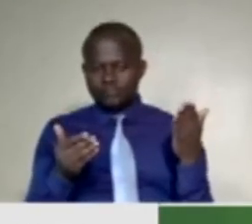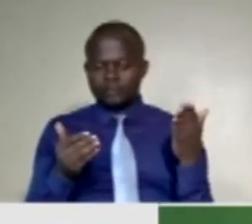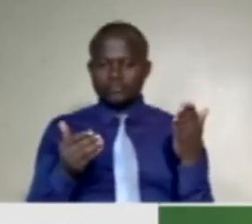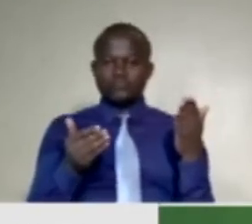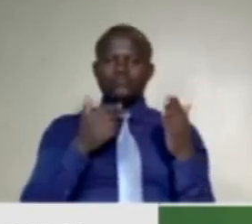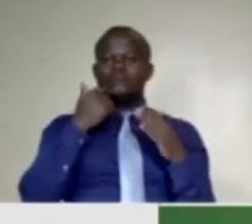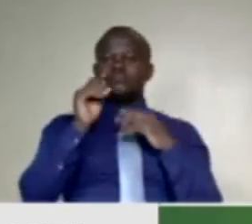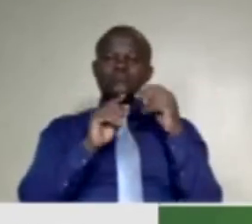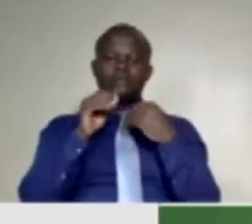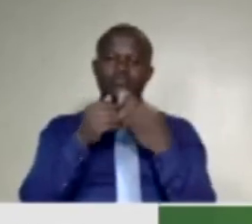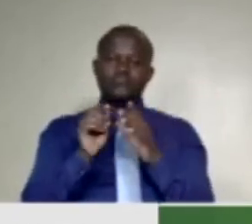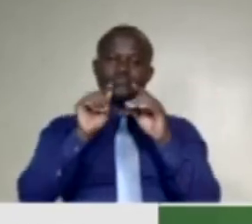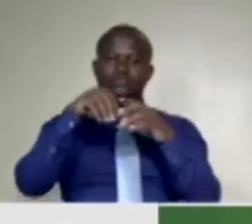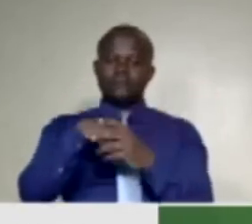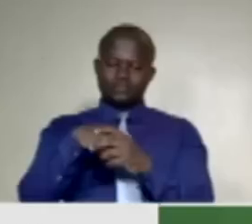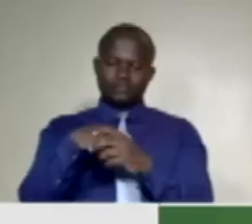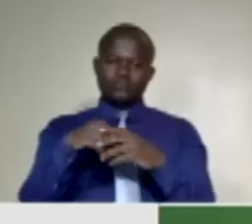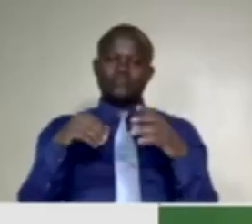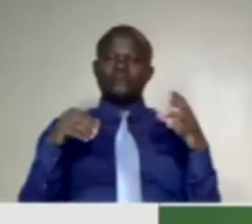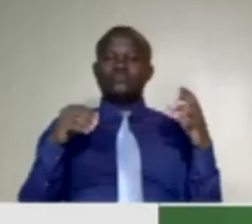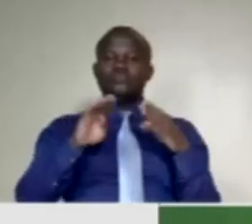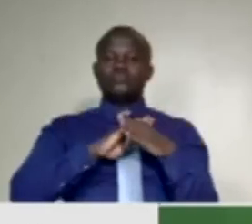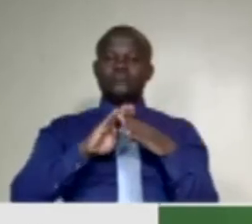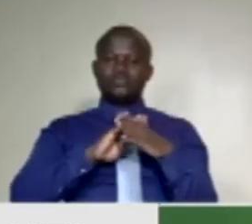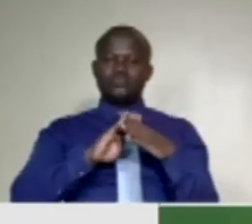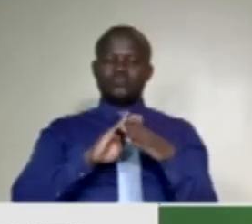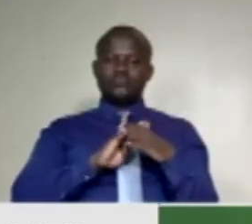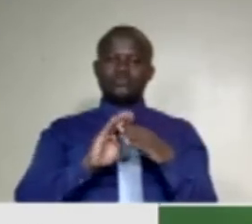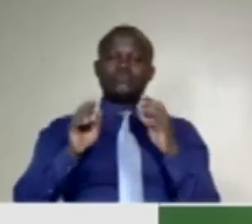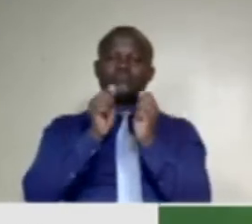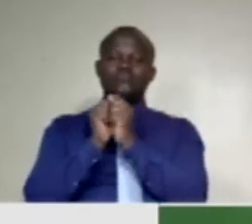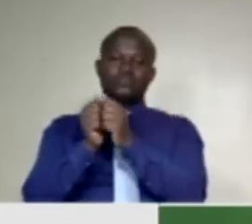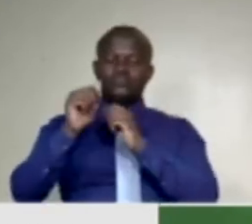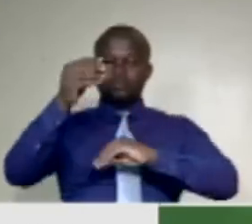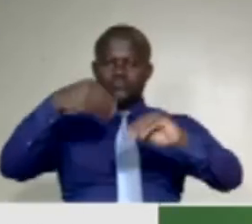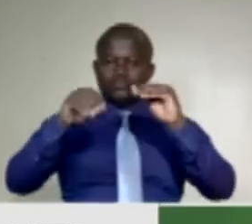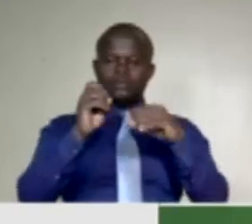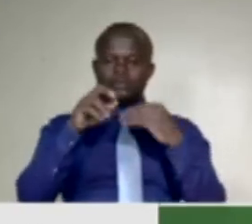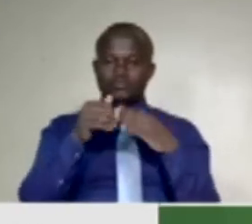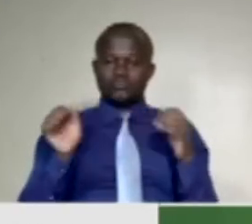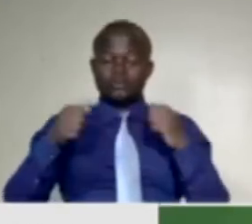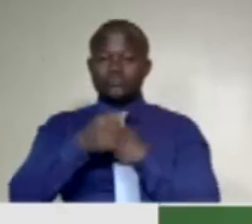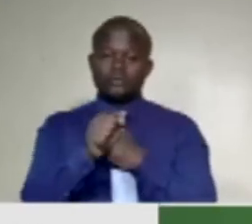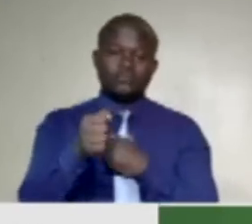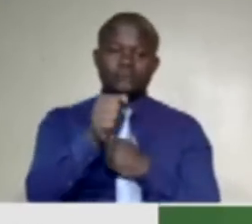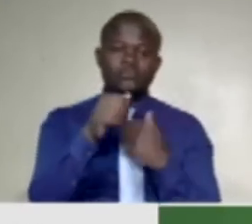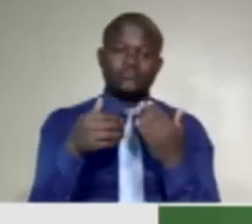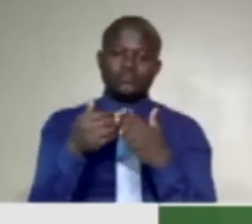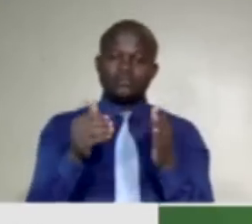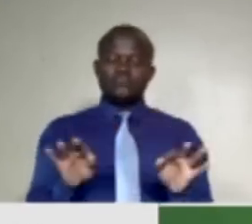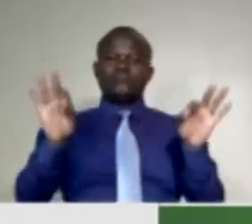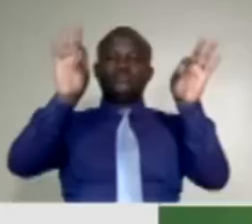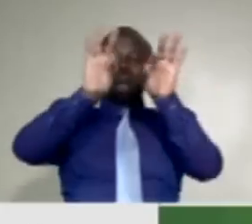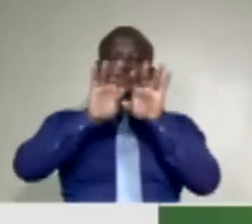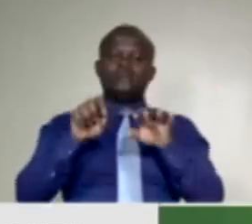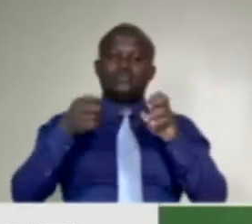abantu bagiye mu by'ishoramari mu bucuruzi cyangwa se mu bukerarugendo ni ngombwa ko